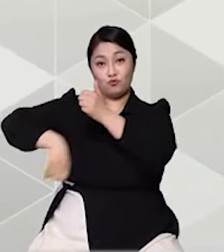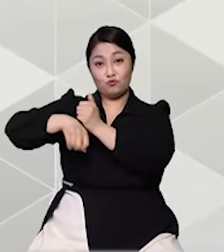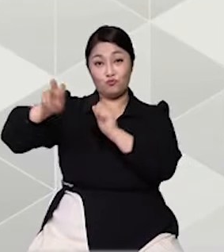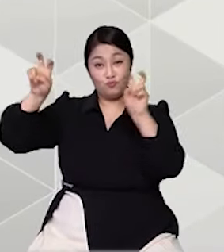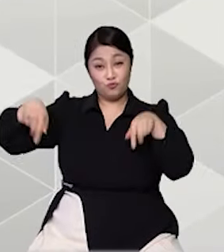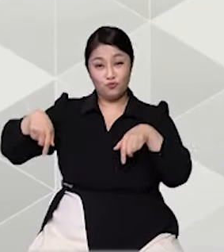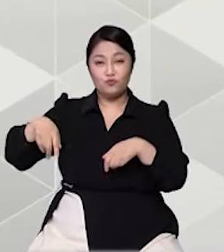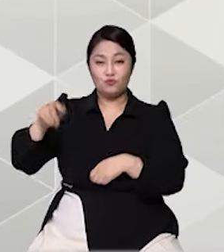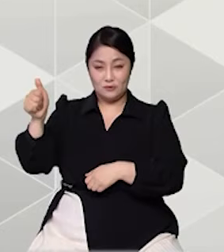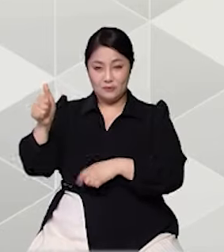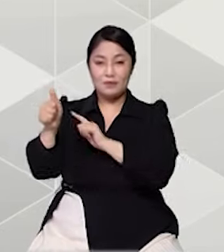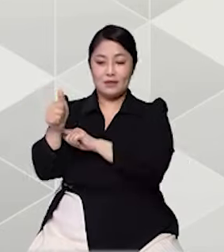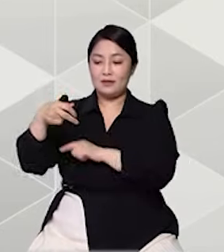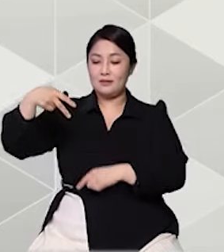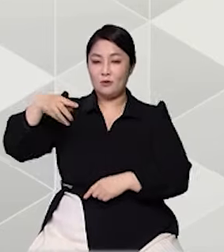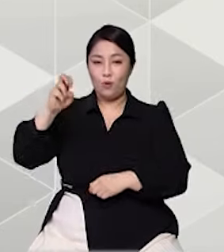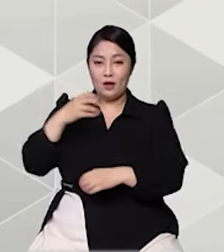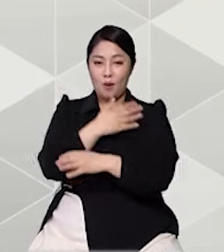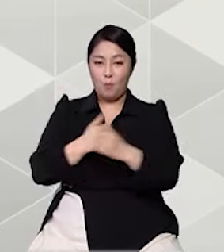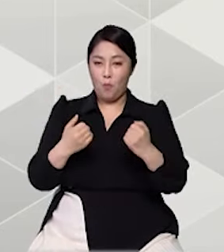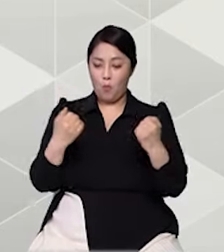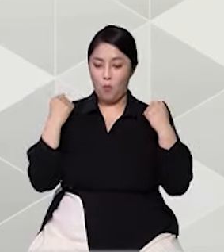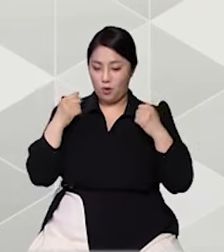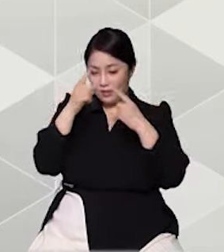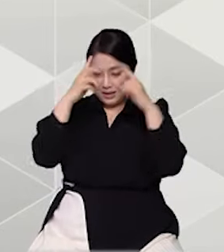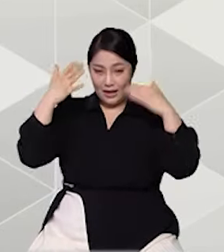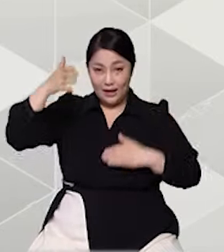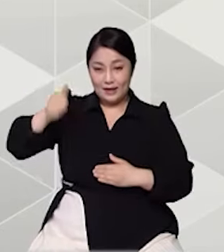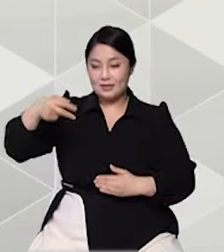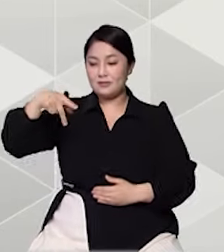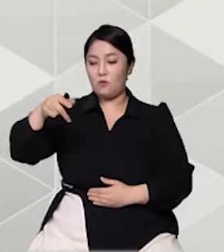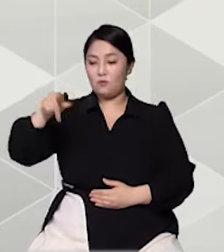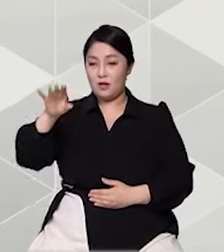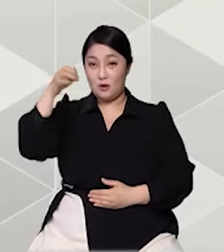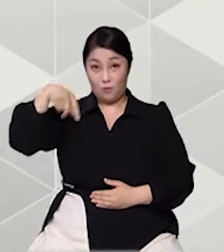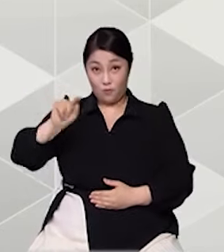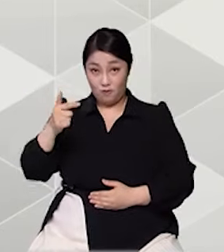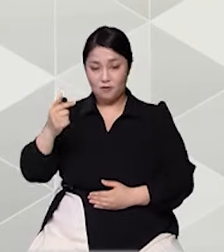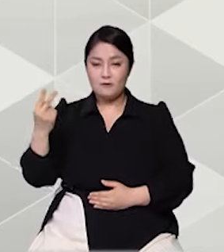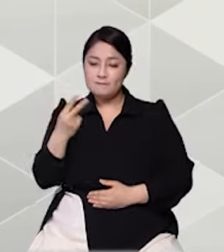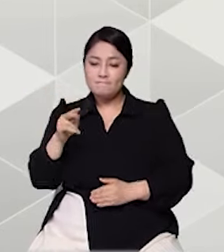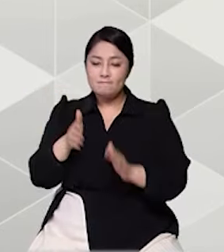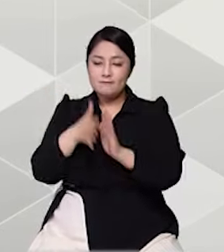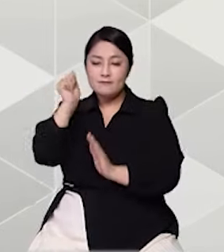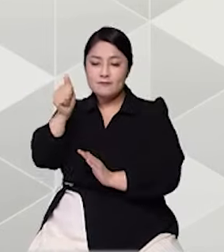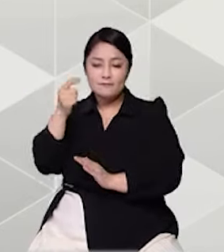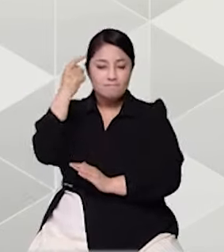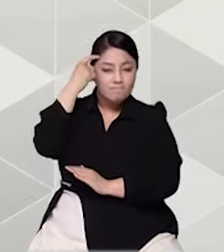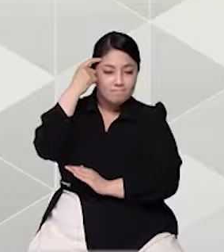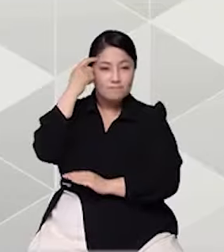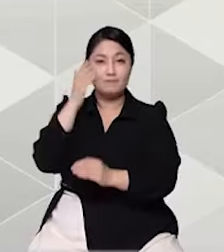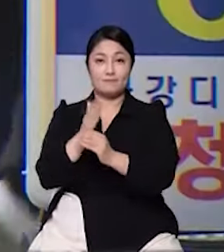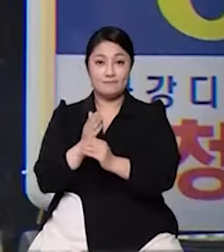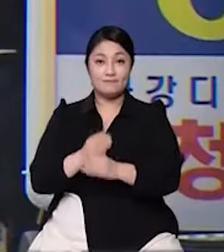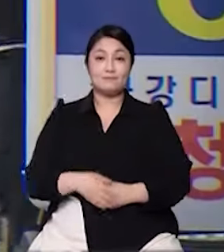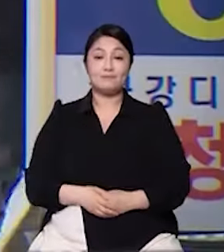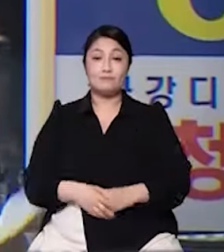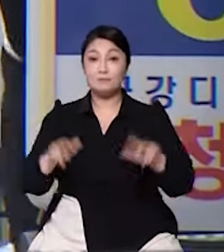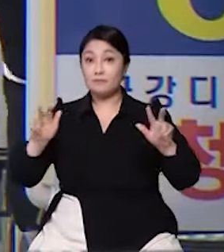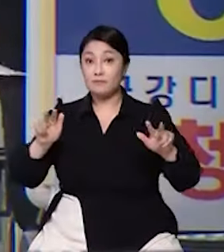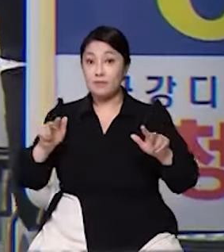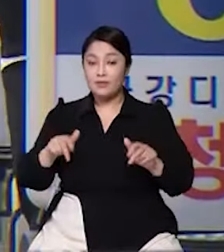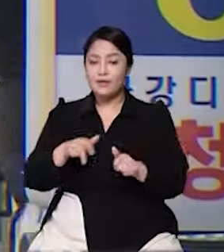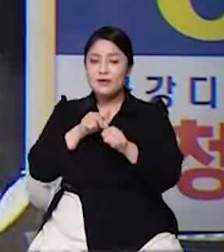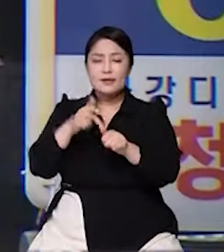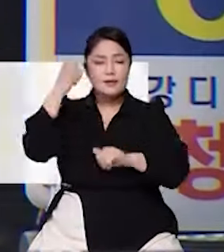예비후보 광양 보건대 총장을 지낸 무소속 서장원 예비후보 도 시장직을 노리고 있습니다 현재